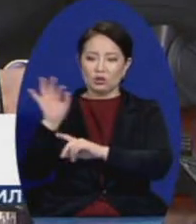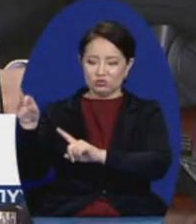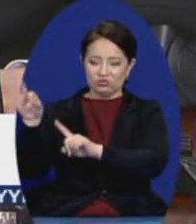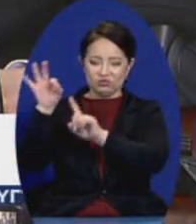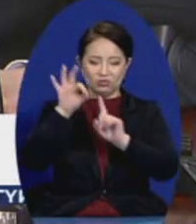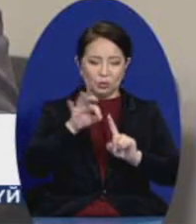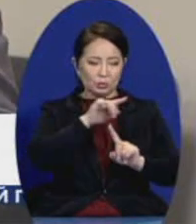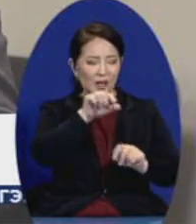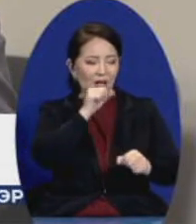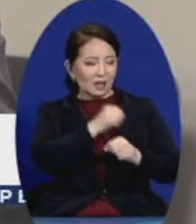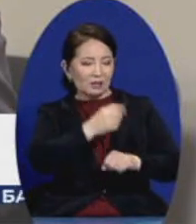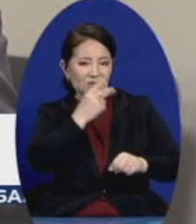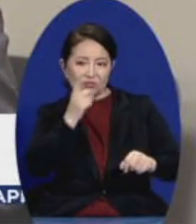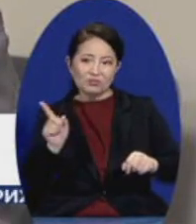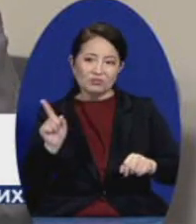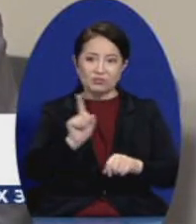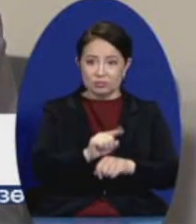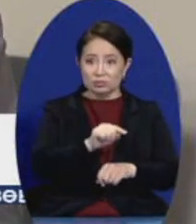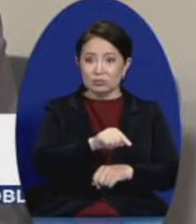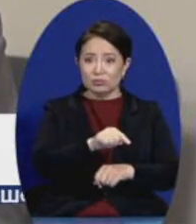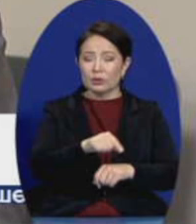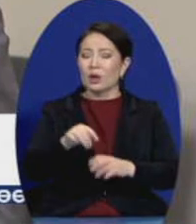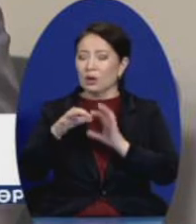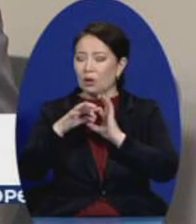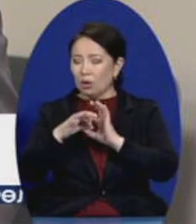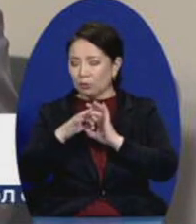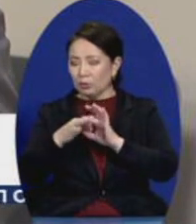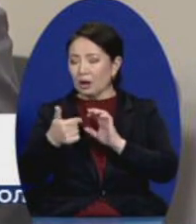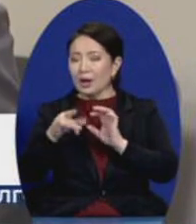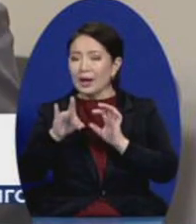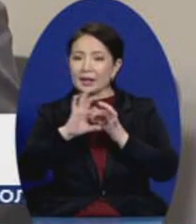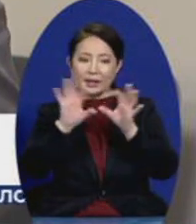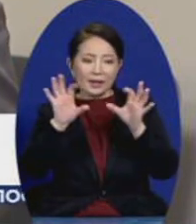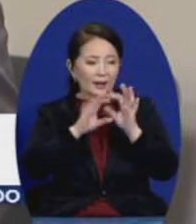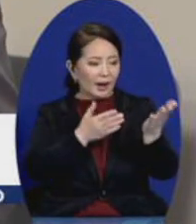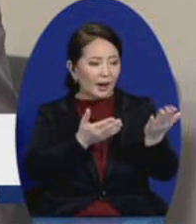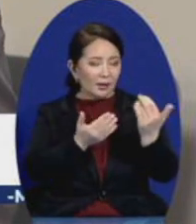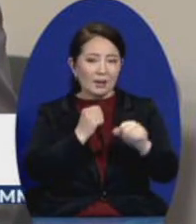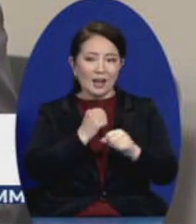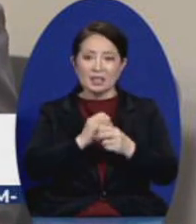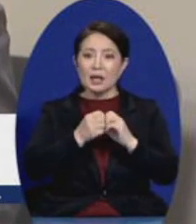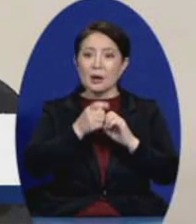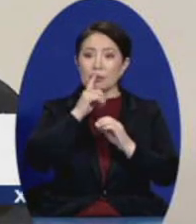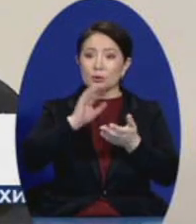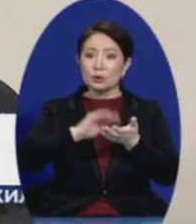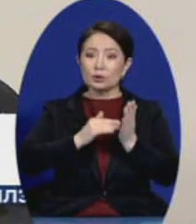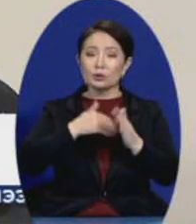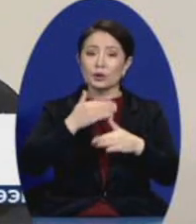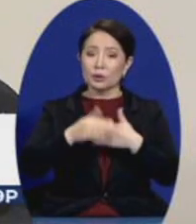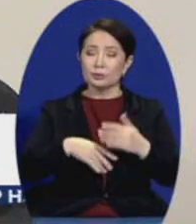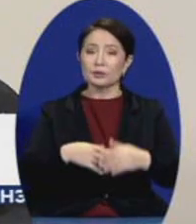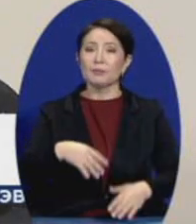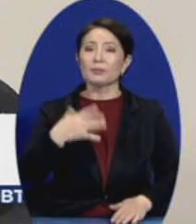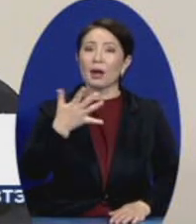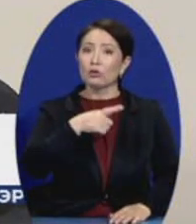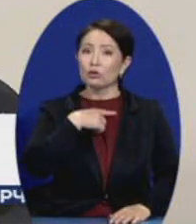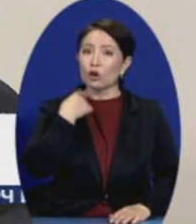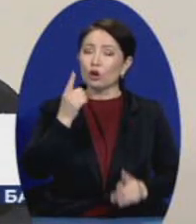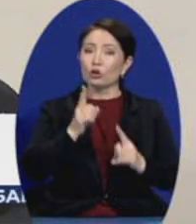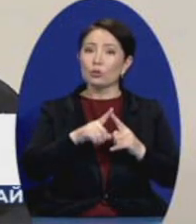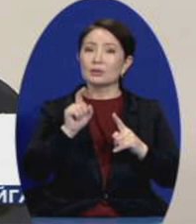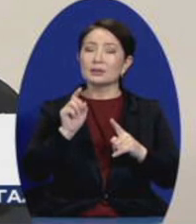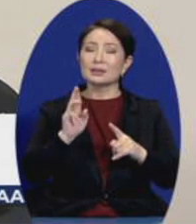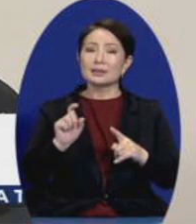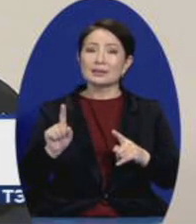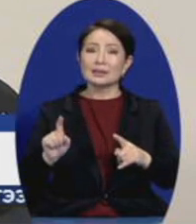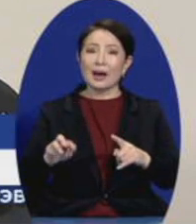хийх замун холбогдох гэрээнүүдийг ил тод болгох ийм ажлыг үл хийхээр төлөвлөдөг юм аа. 5 толгой төмөр зам компани үйл ажиллагаа хуулийн